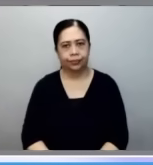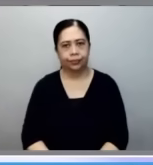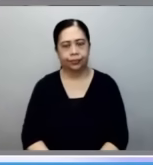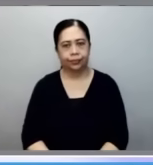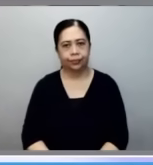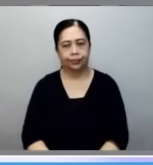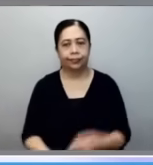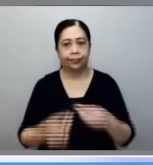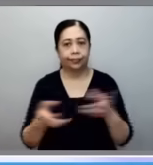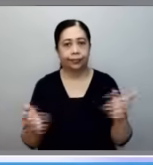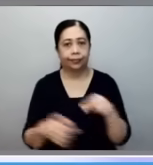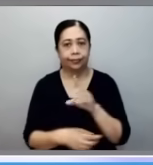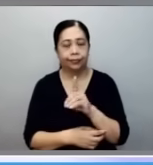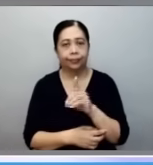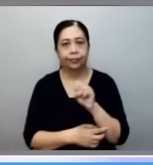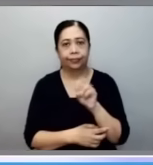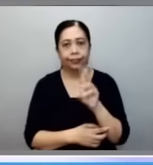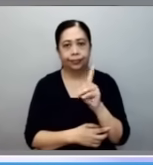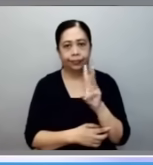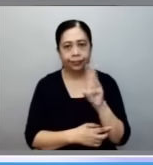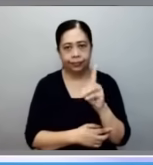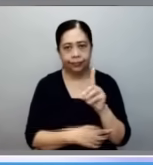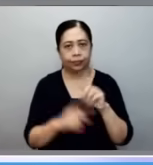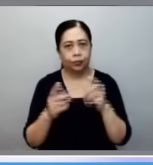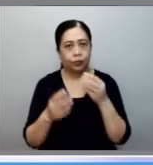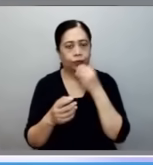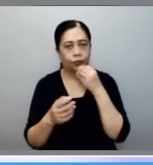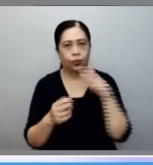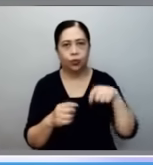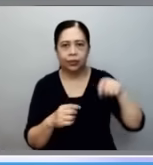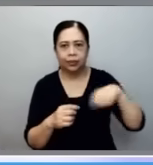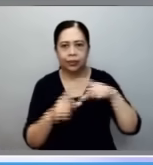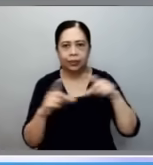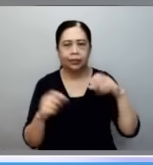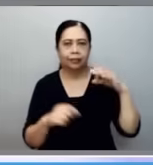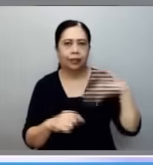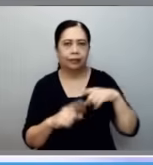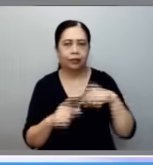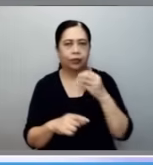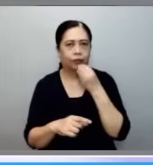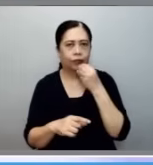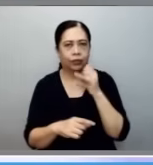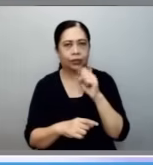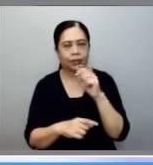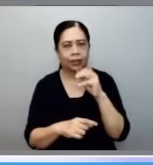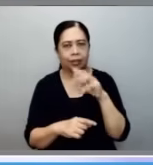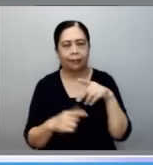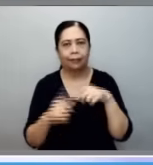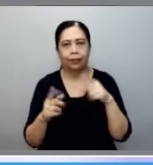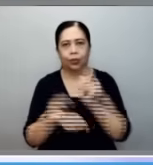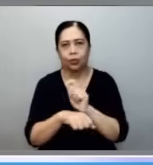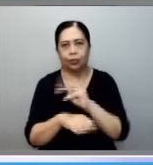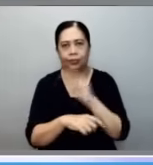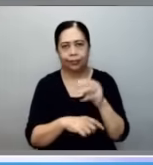Namigay ang Department of Social Welfare and Development ng food credits para po sa mga beneficiary ng food stamp program sa Tondo, Maynila. At may ulat on